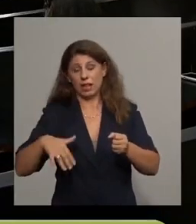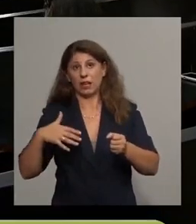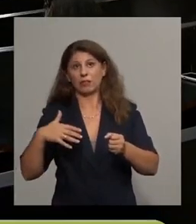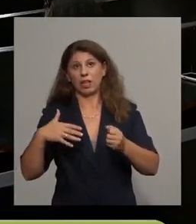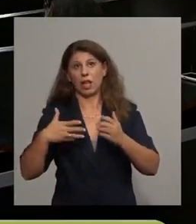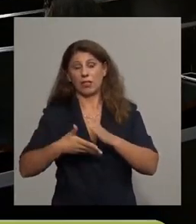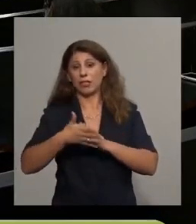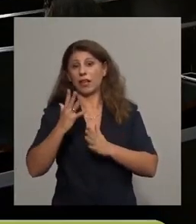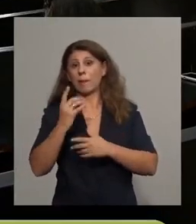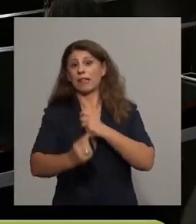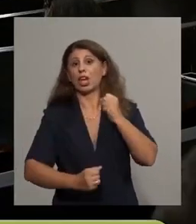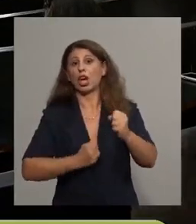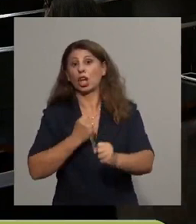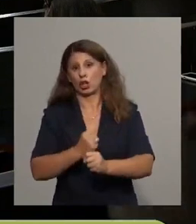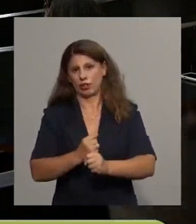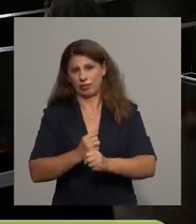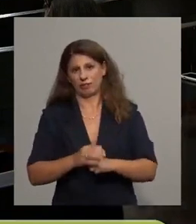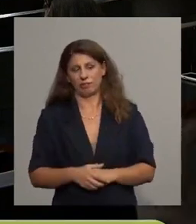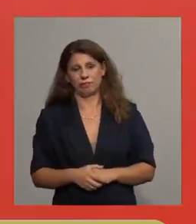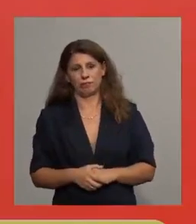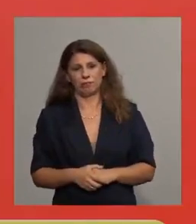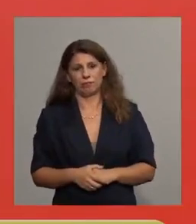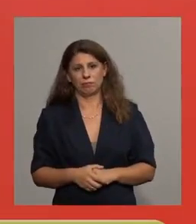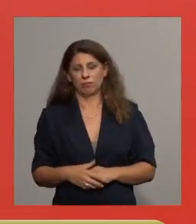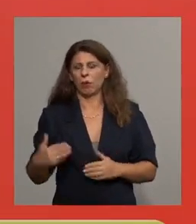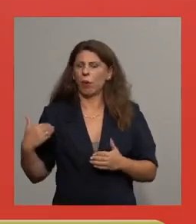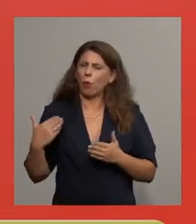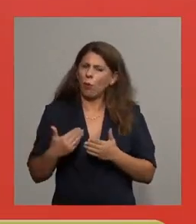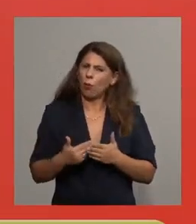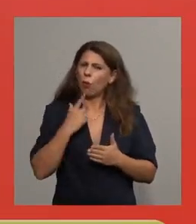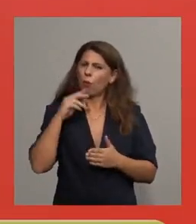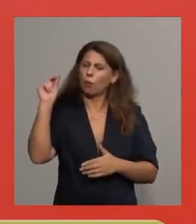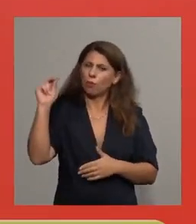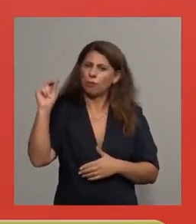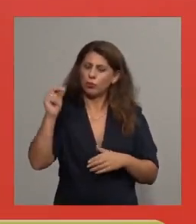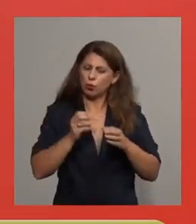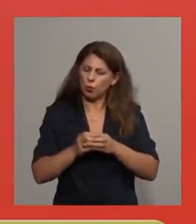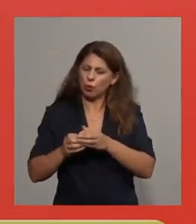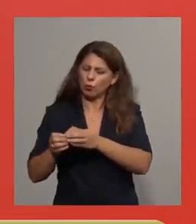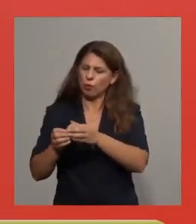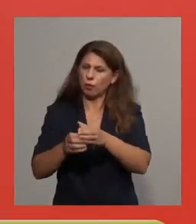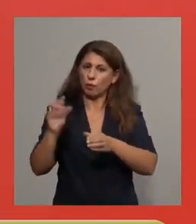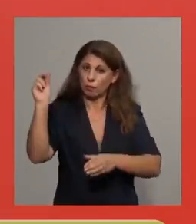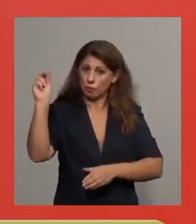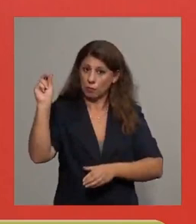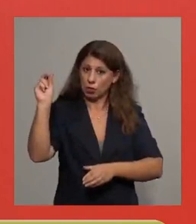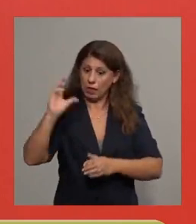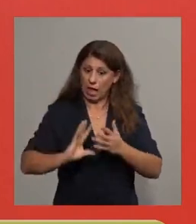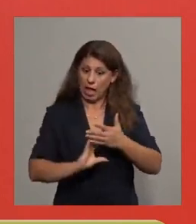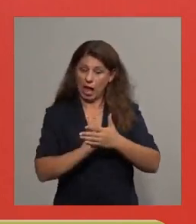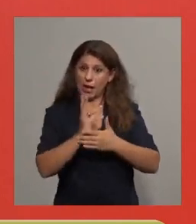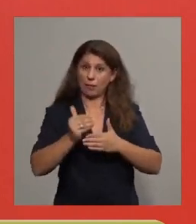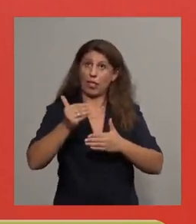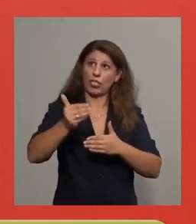τελευταία 15 χρόνια. Όλες οι υποσχέσεις των άλλων κομμάτων όλα αυτά τα χρόνια για την ανάπτυξη